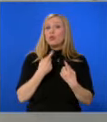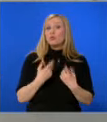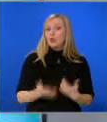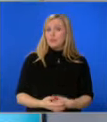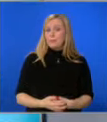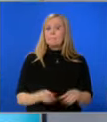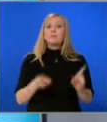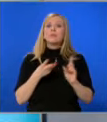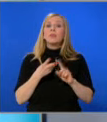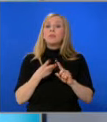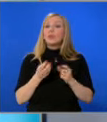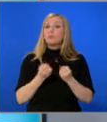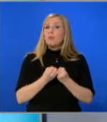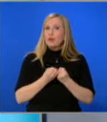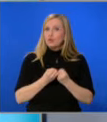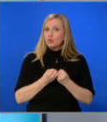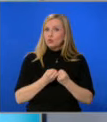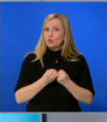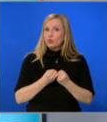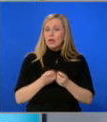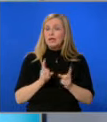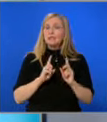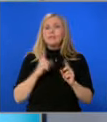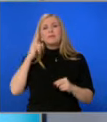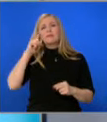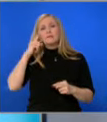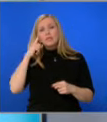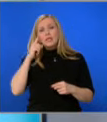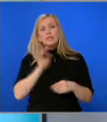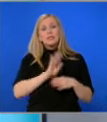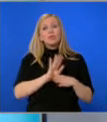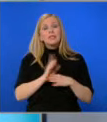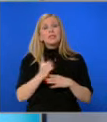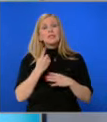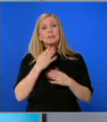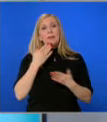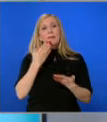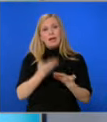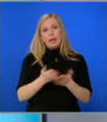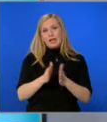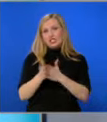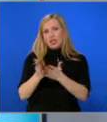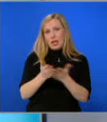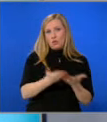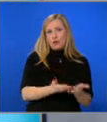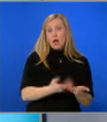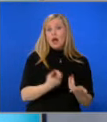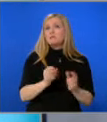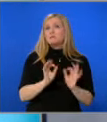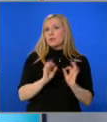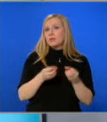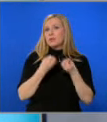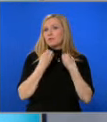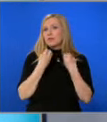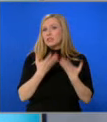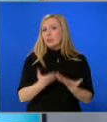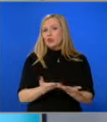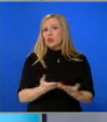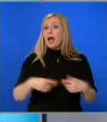трето място, да не сме в хипотеза депутатите сами да предлагат членове, а например да дадем възможност